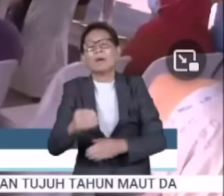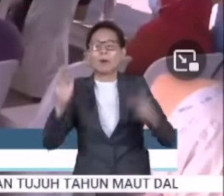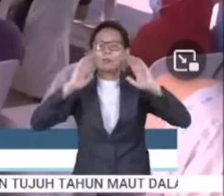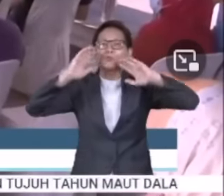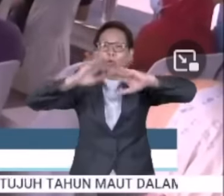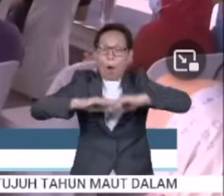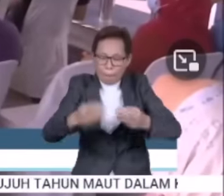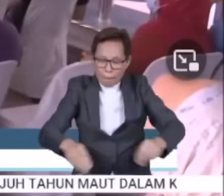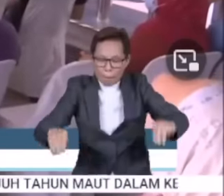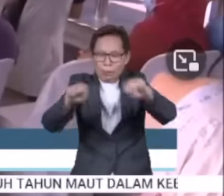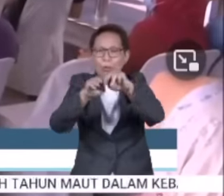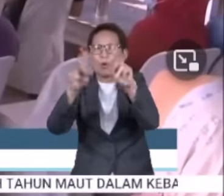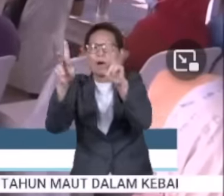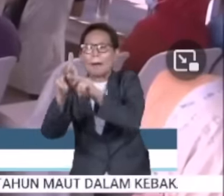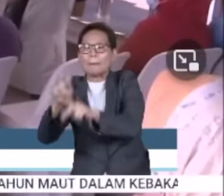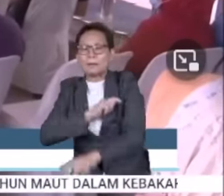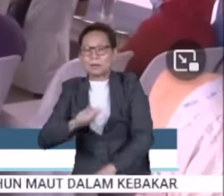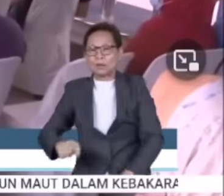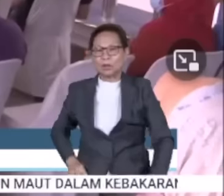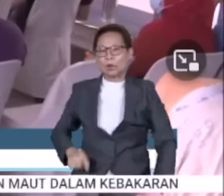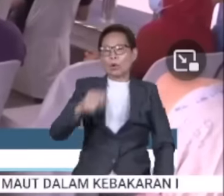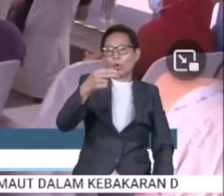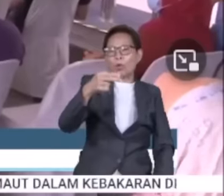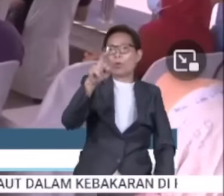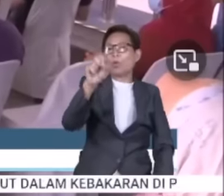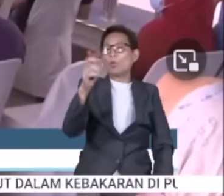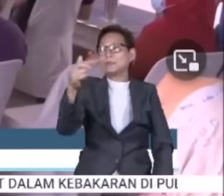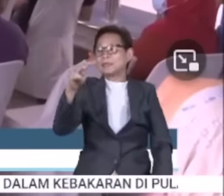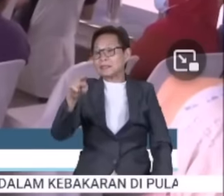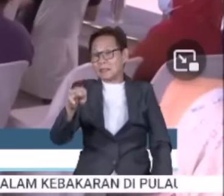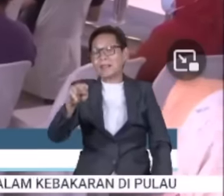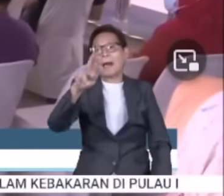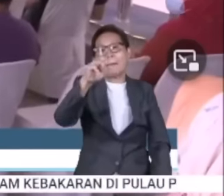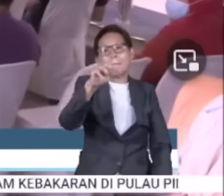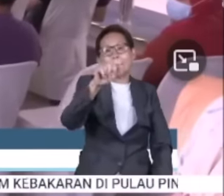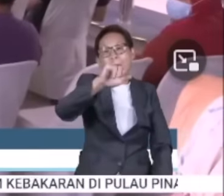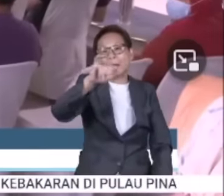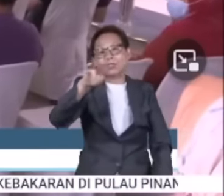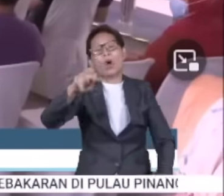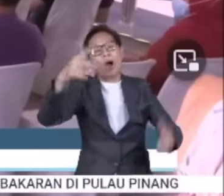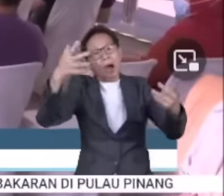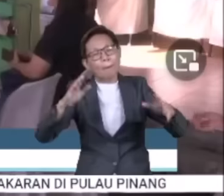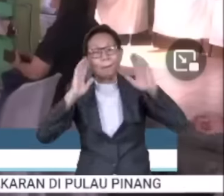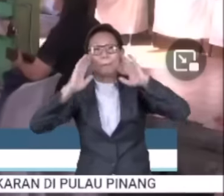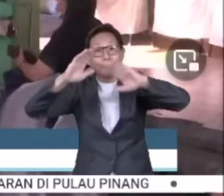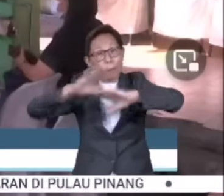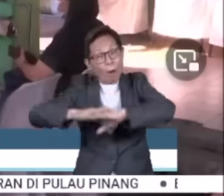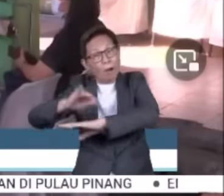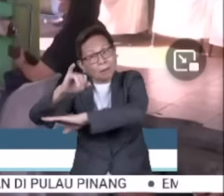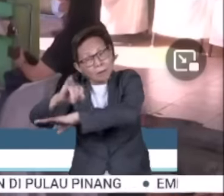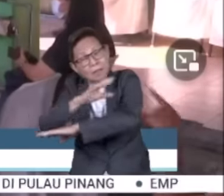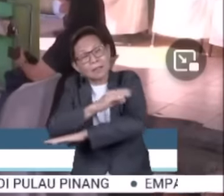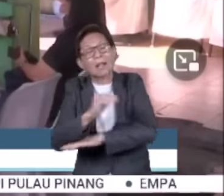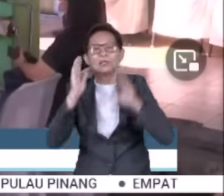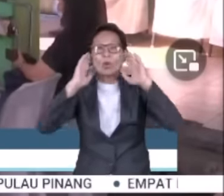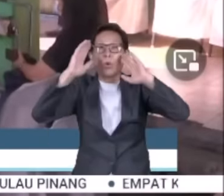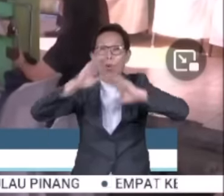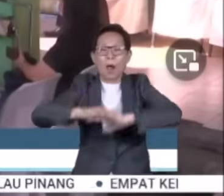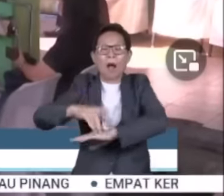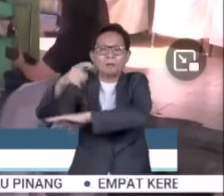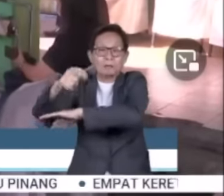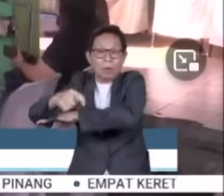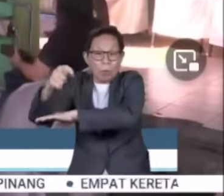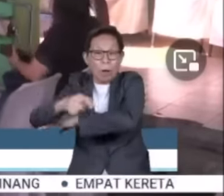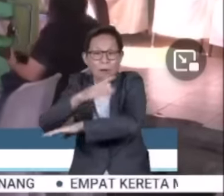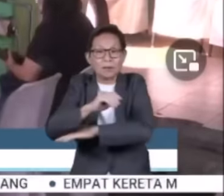Masjid Itiadah Kampung Tengku Husin Lama, Manjoi. Beliau kemudiannya akan menyertai solat isyak, solat sunat tarawih dan jaman moreh